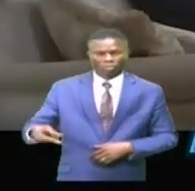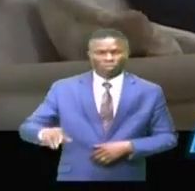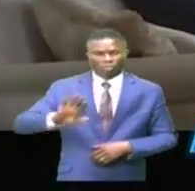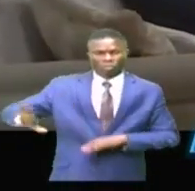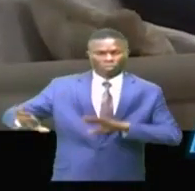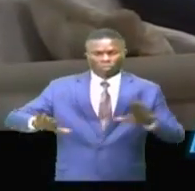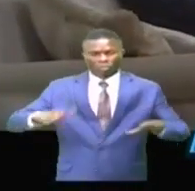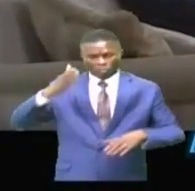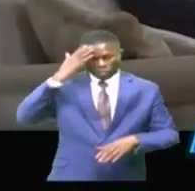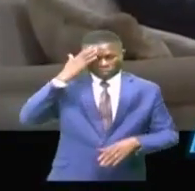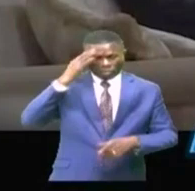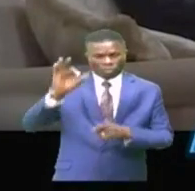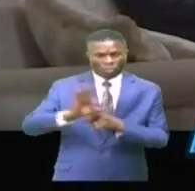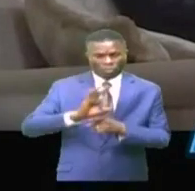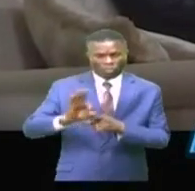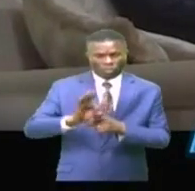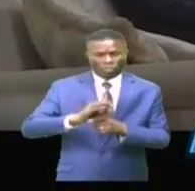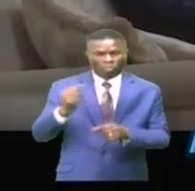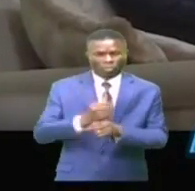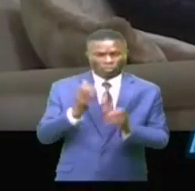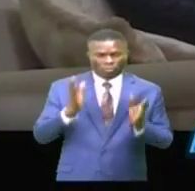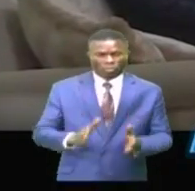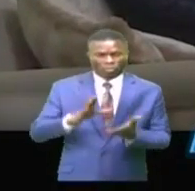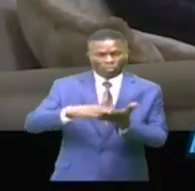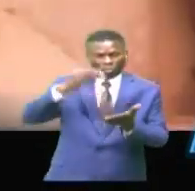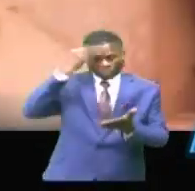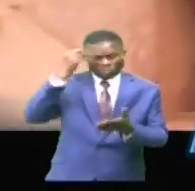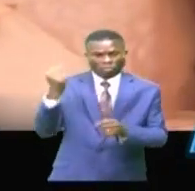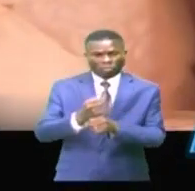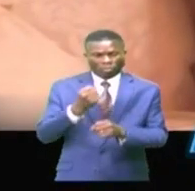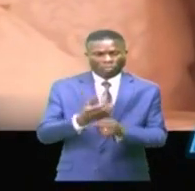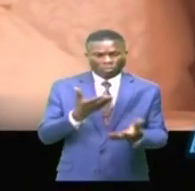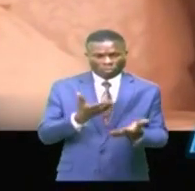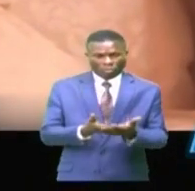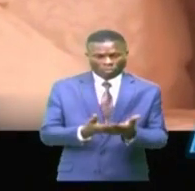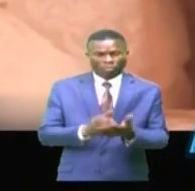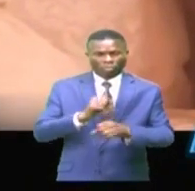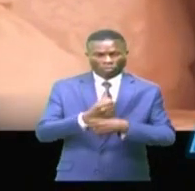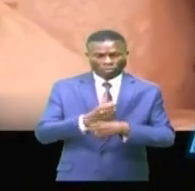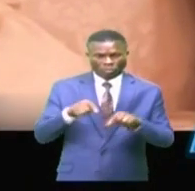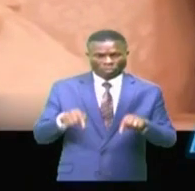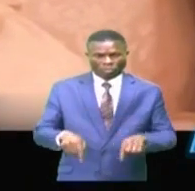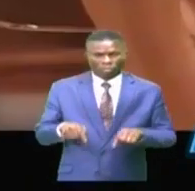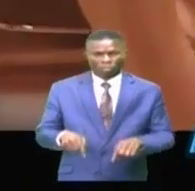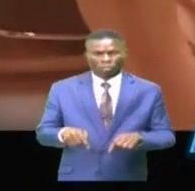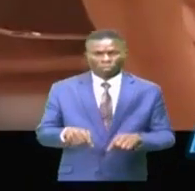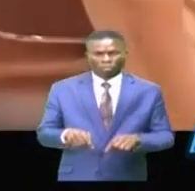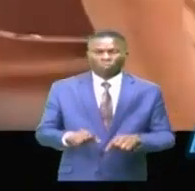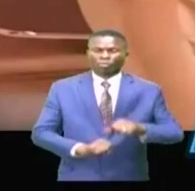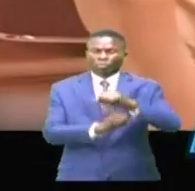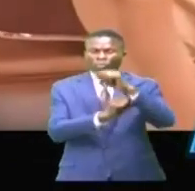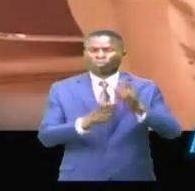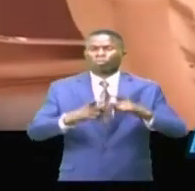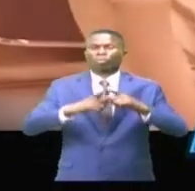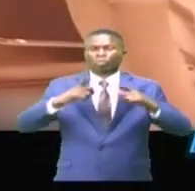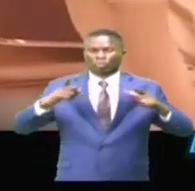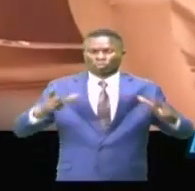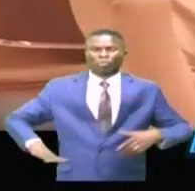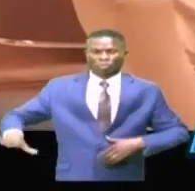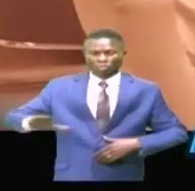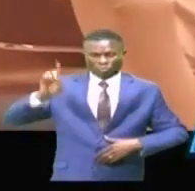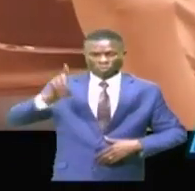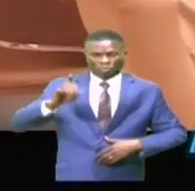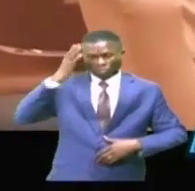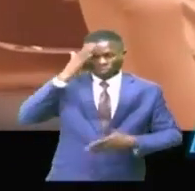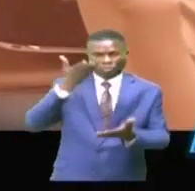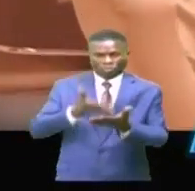conscient que la formation professionnelle et l'apprentissage des métiers constitue aujourd'hui un des piliers sur lesquels un pays peut